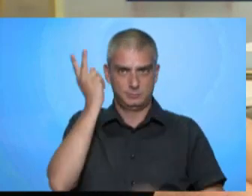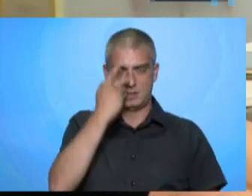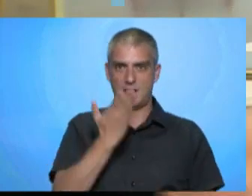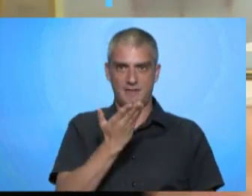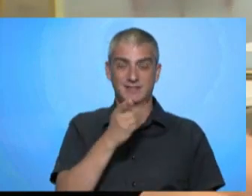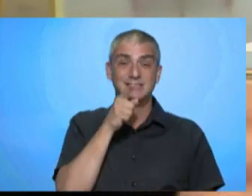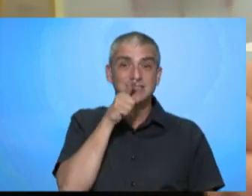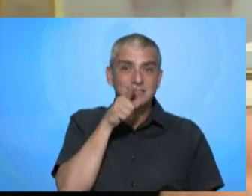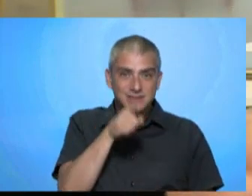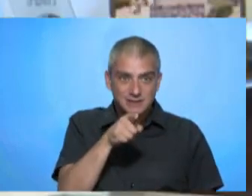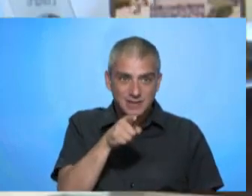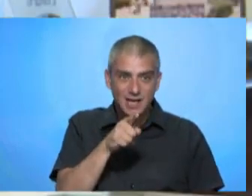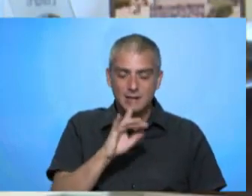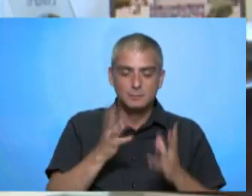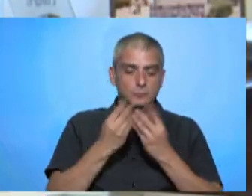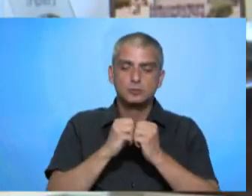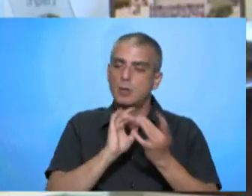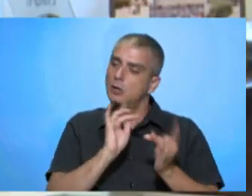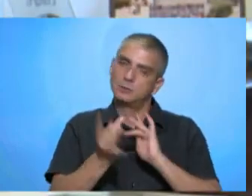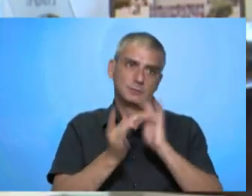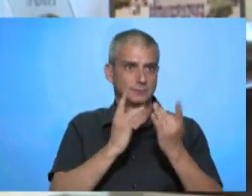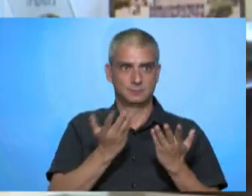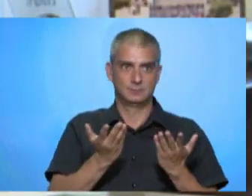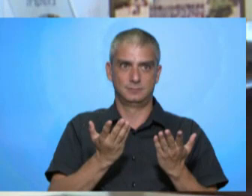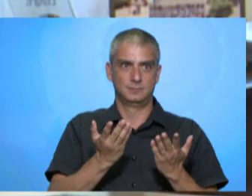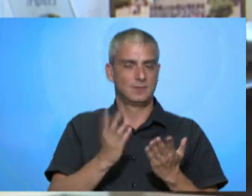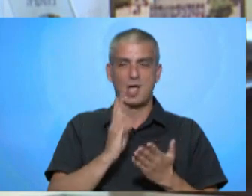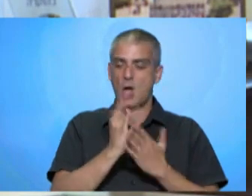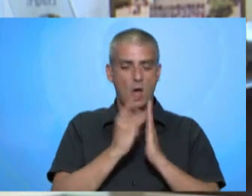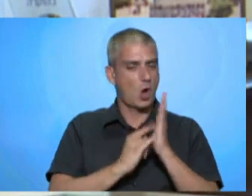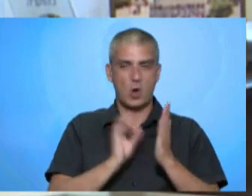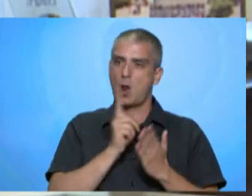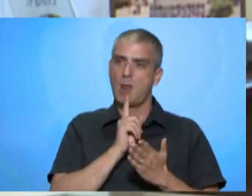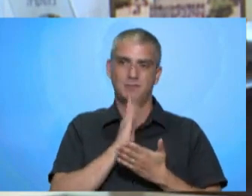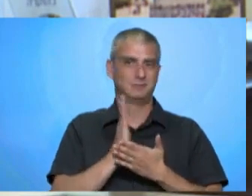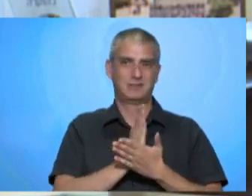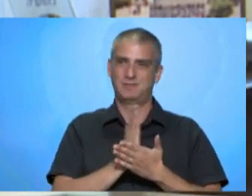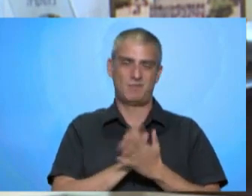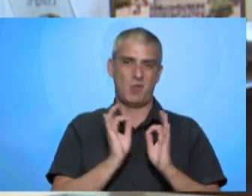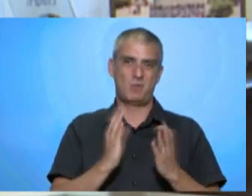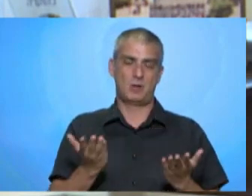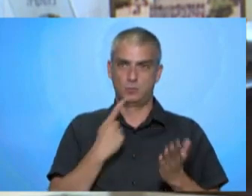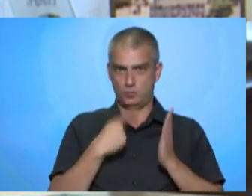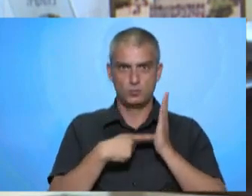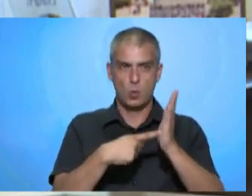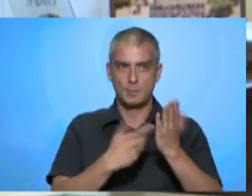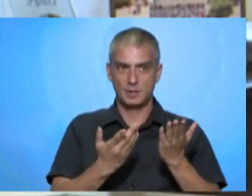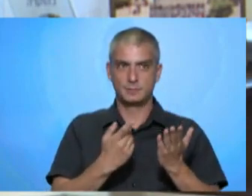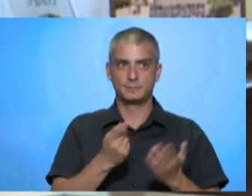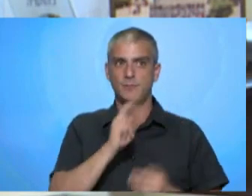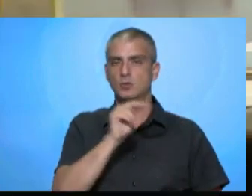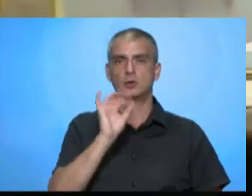זה קורא המשפחות. החוק לא מספיק תפור ומבושן. כדוגמה, למשל